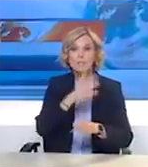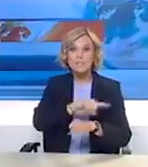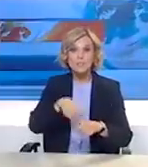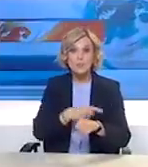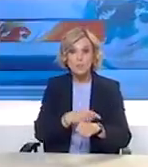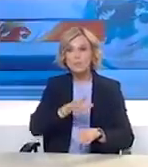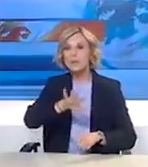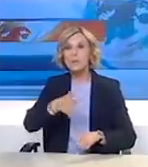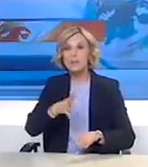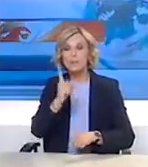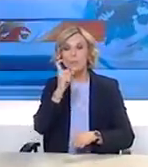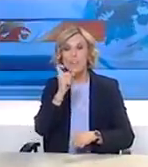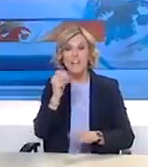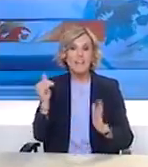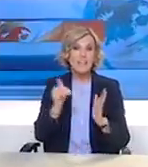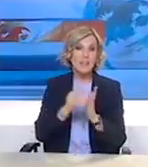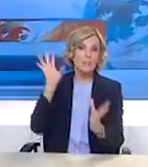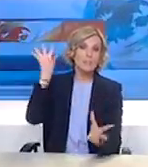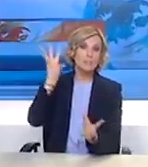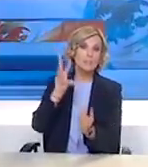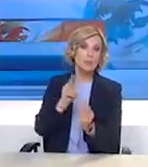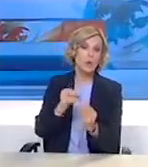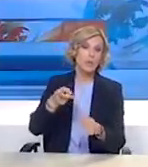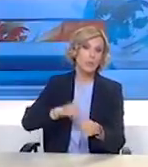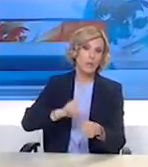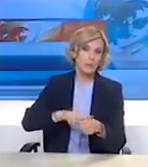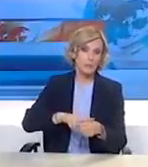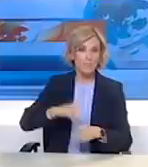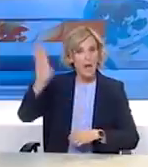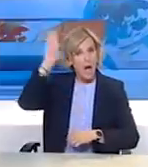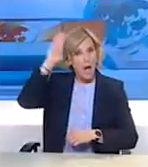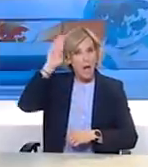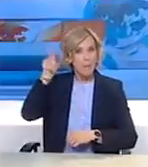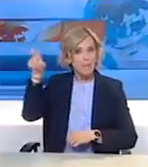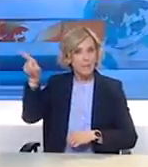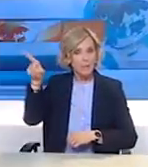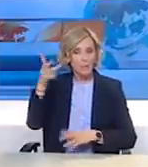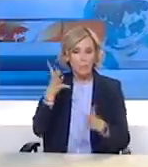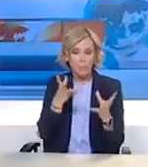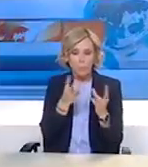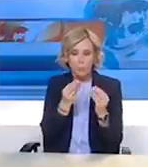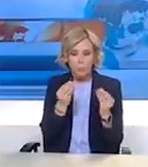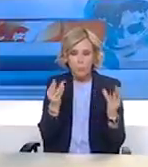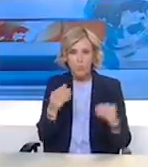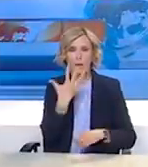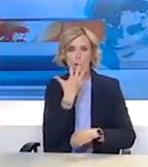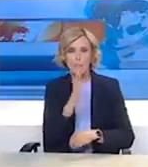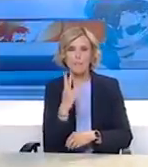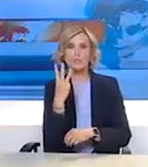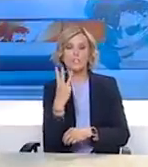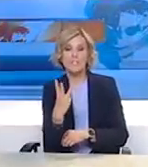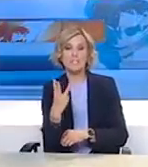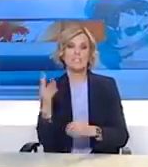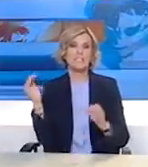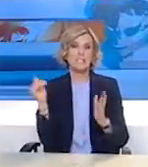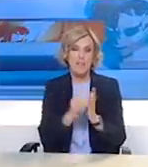περίπου 10.000 θανάτους συνολικά. Οι Ηνωμένες Πολιτείες της Αμερικής έχουν πλέον περισσότερες από 503.000 περιπτώσεις